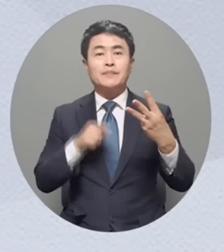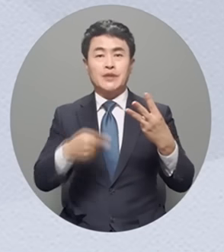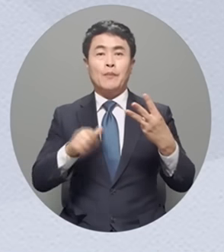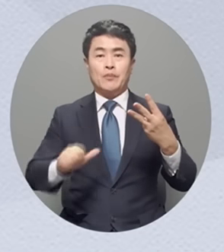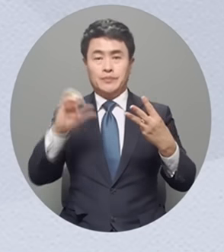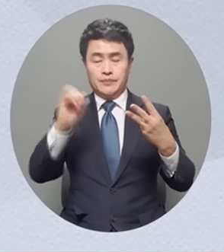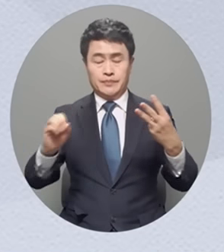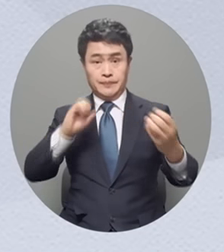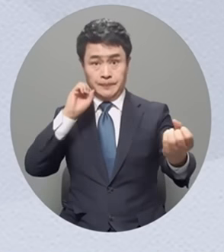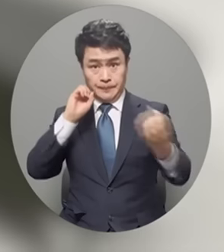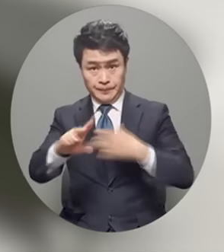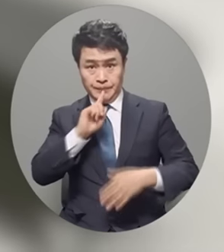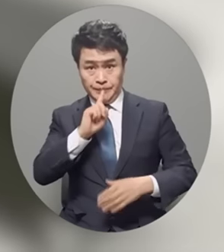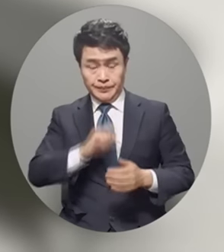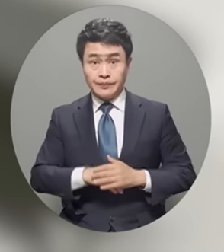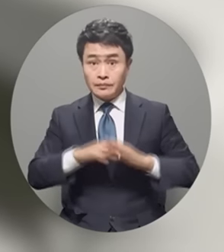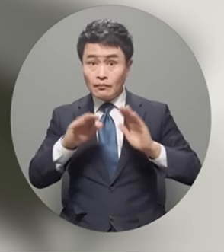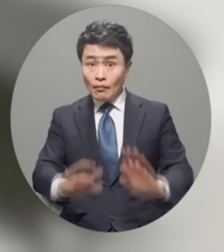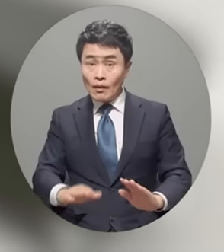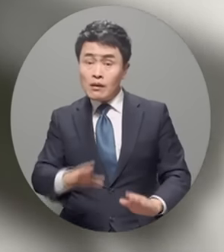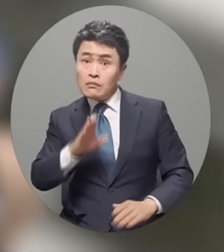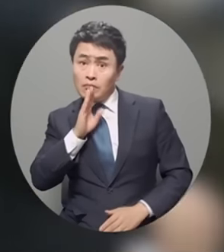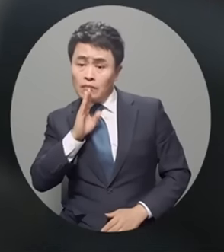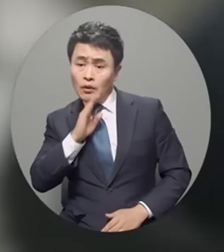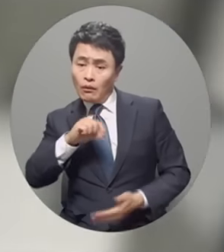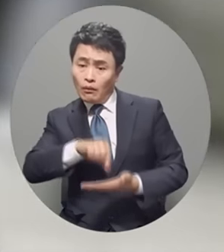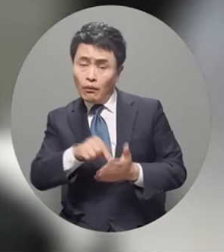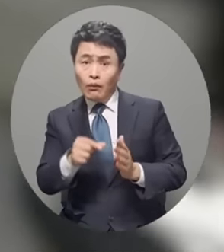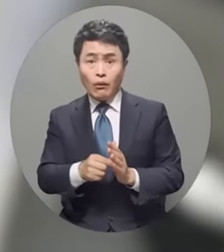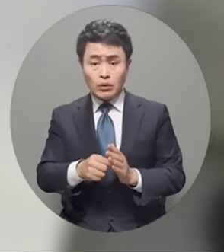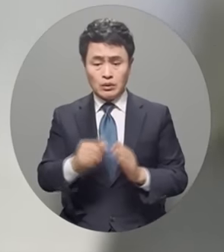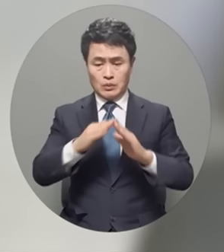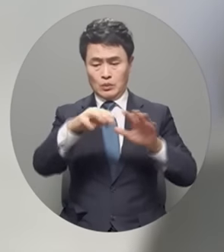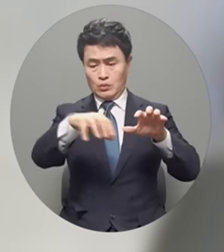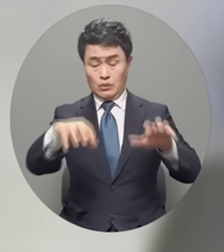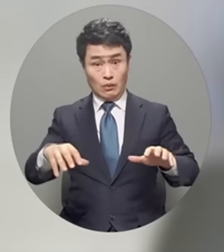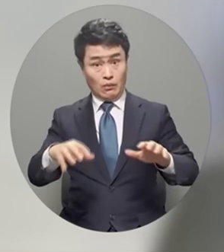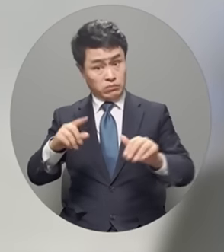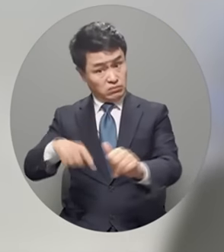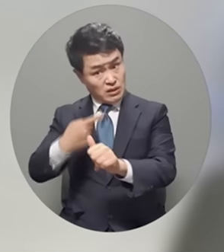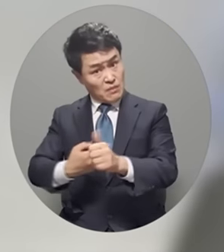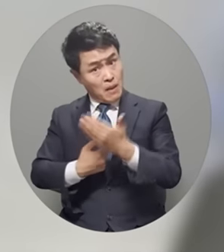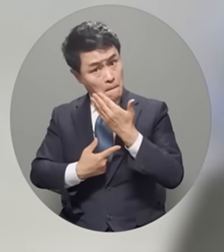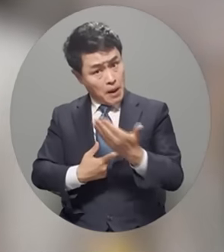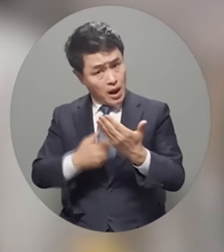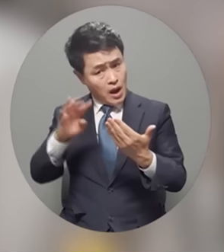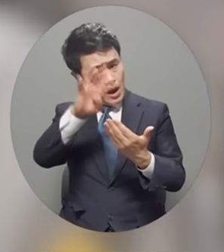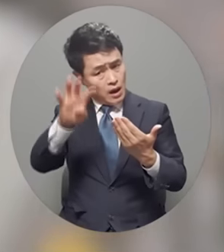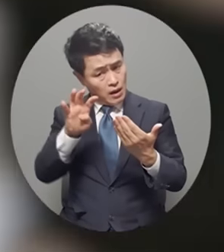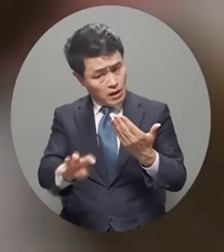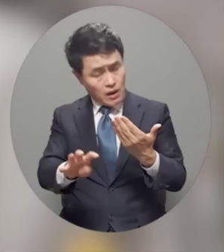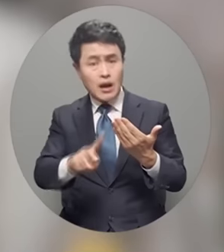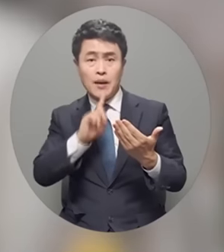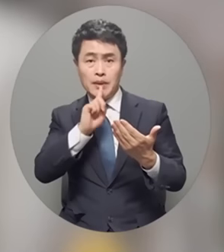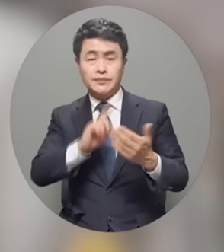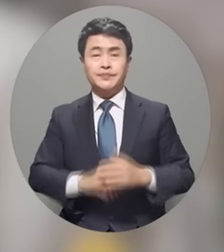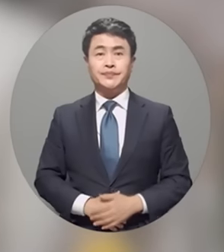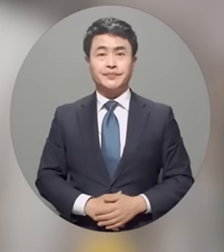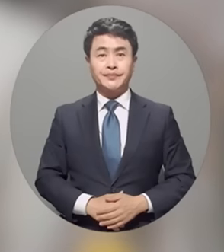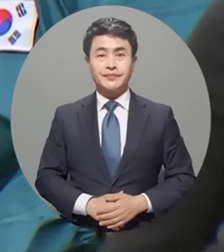73.5%로 나타났습니다. 그러나 실제 얼마나 많은 동네병원 의사들이 동참할지는 지켜봐야 한다는 의견도